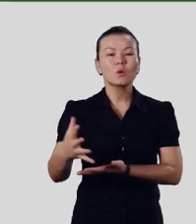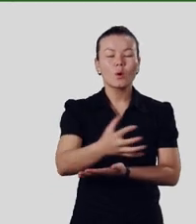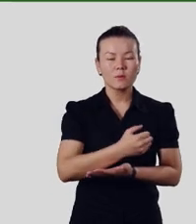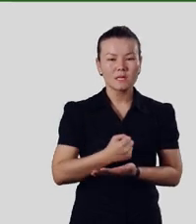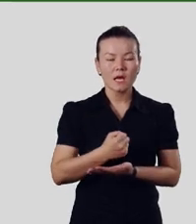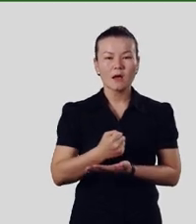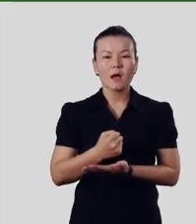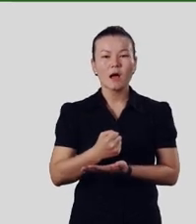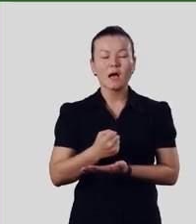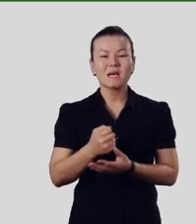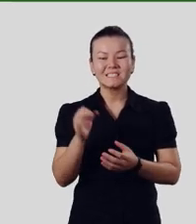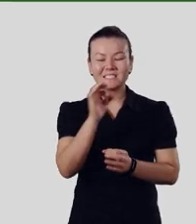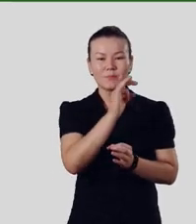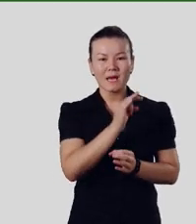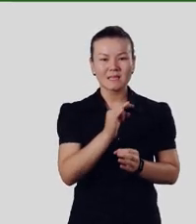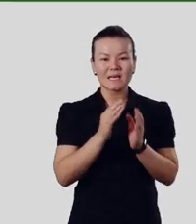коллекция семян растений.